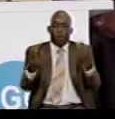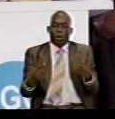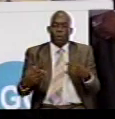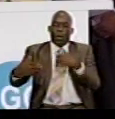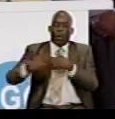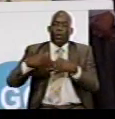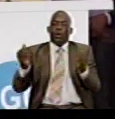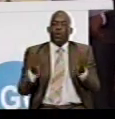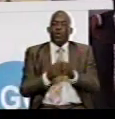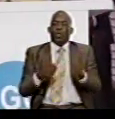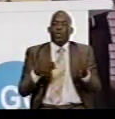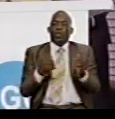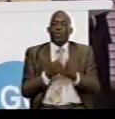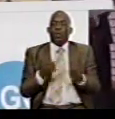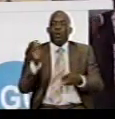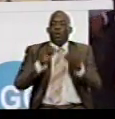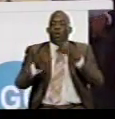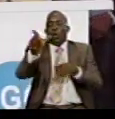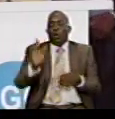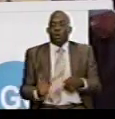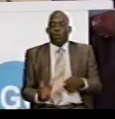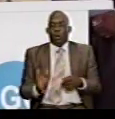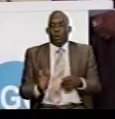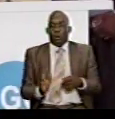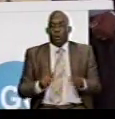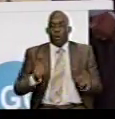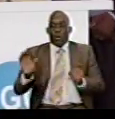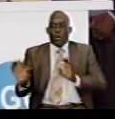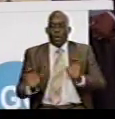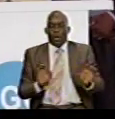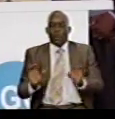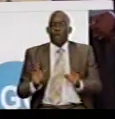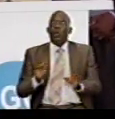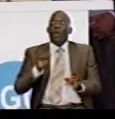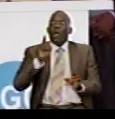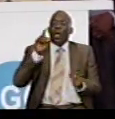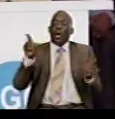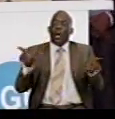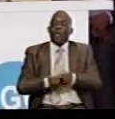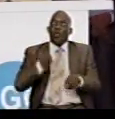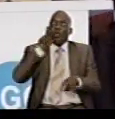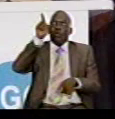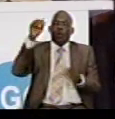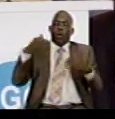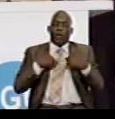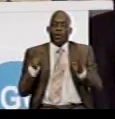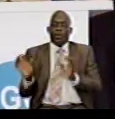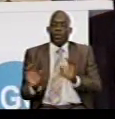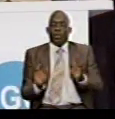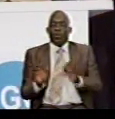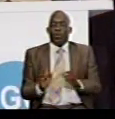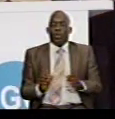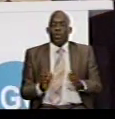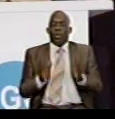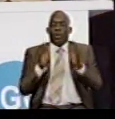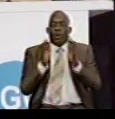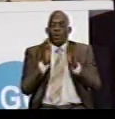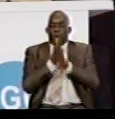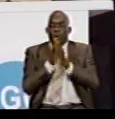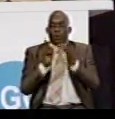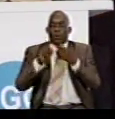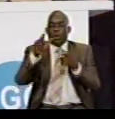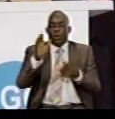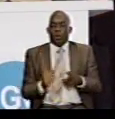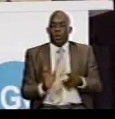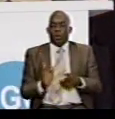rentrez plus avec. Oh God. Oh Dieu. Do as thou hast said. Fais comme tu l'as dit. Open your mouth and pray unto the Lord. Ouvre ta bouche et prie à Dieu. All